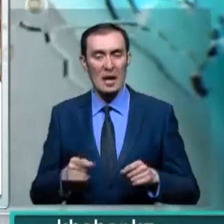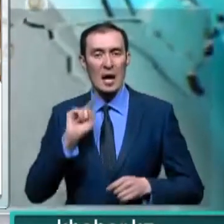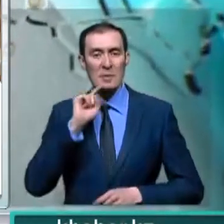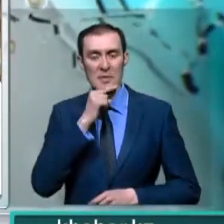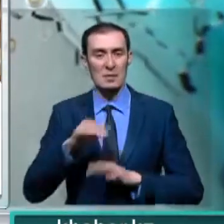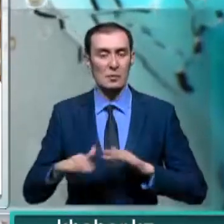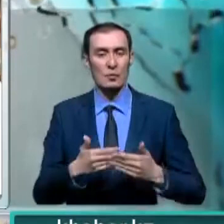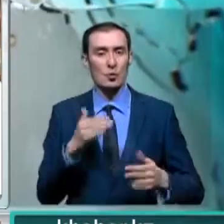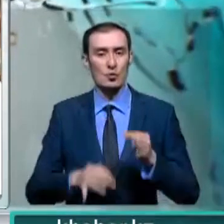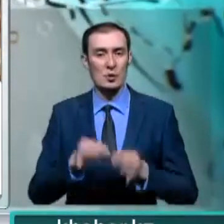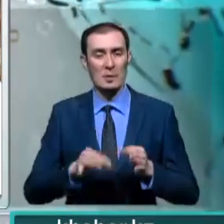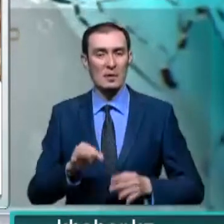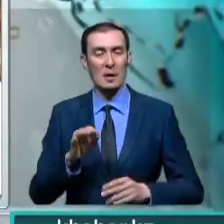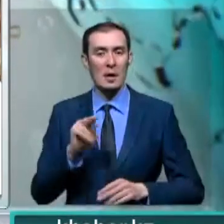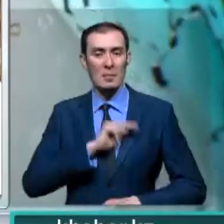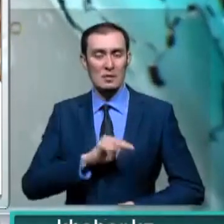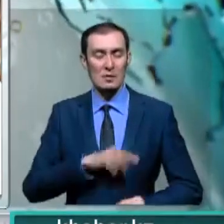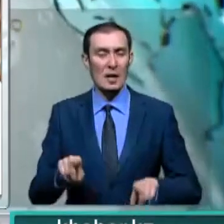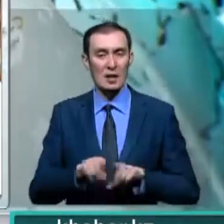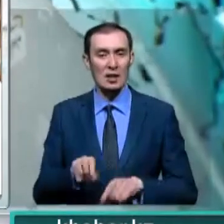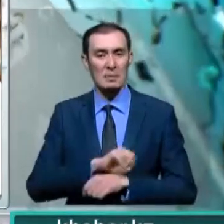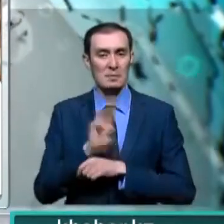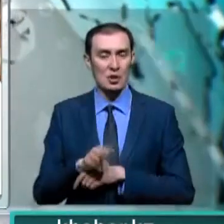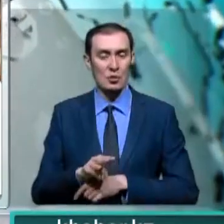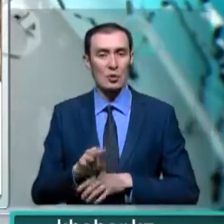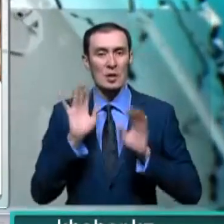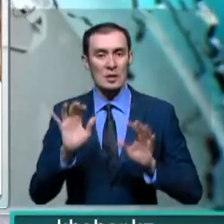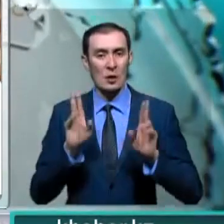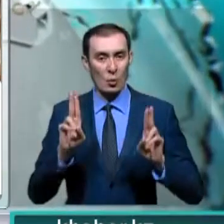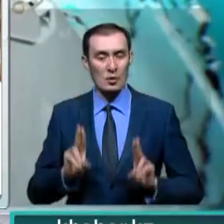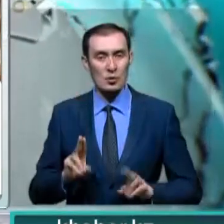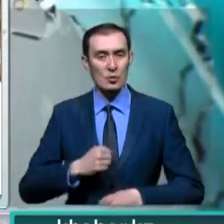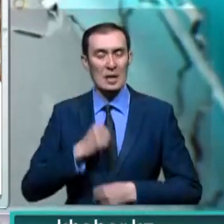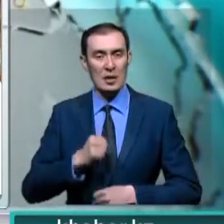процесса досудебного производства, а также по обеспечению законности и